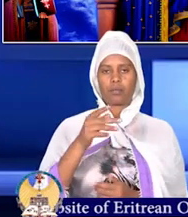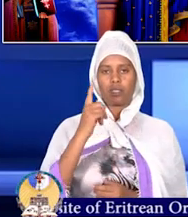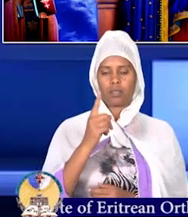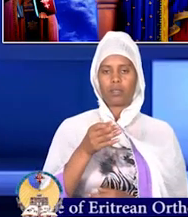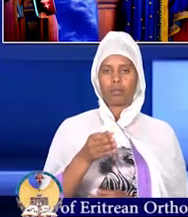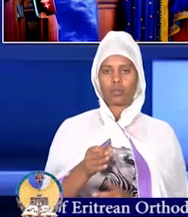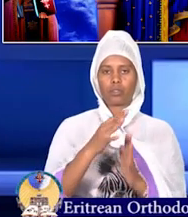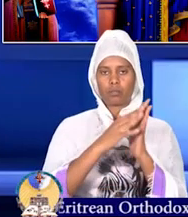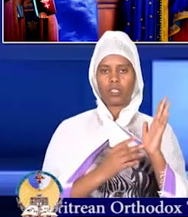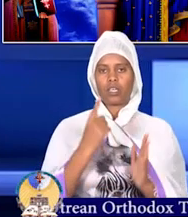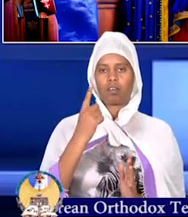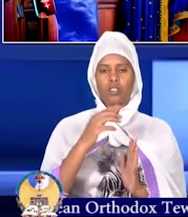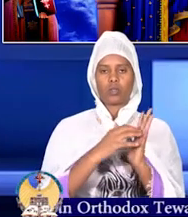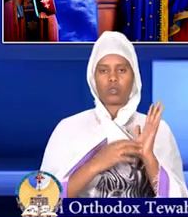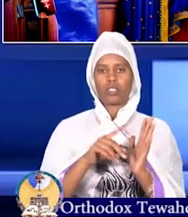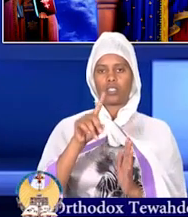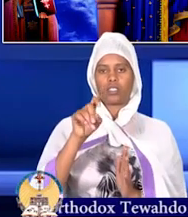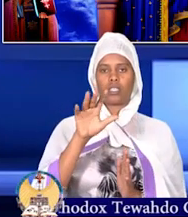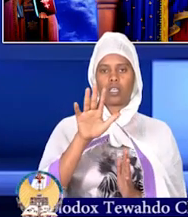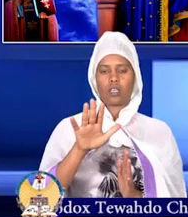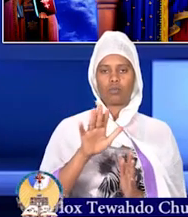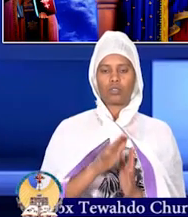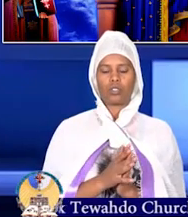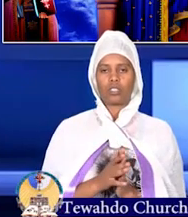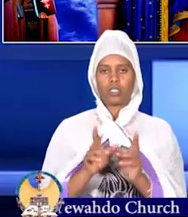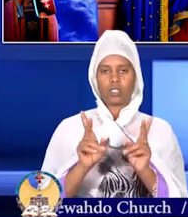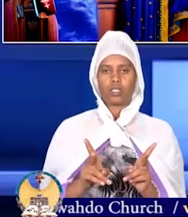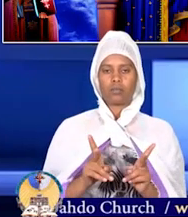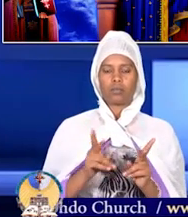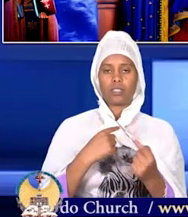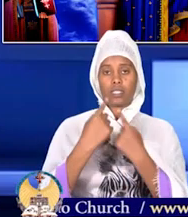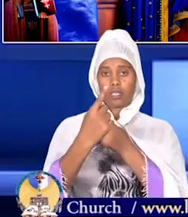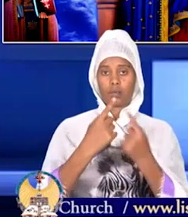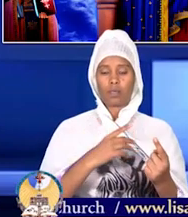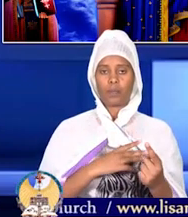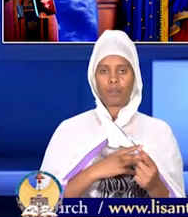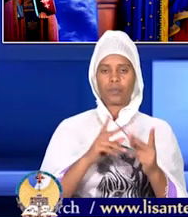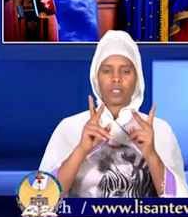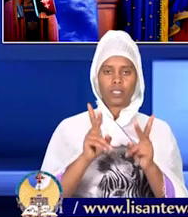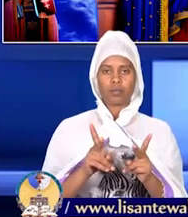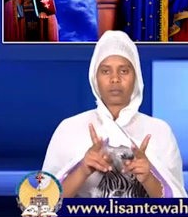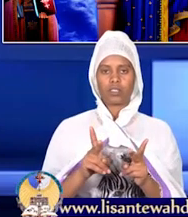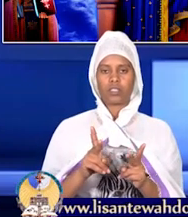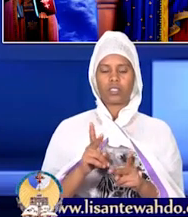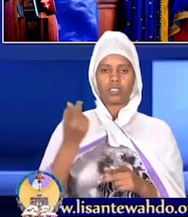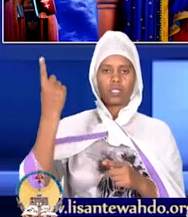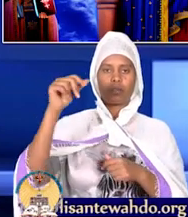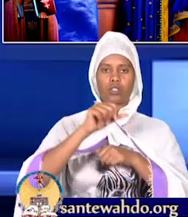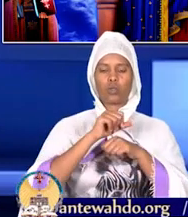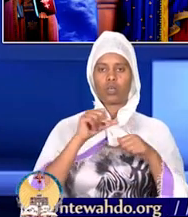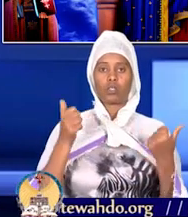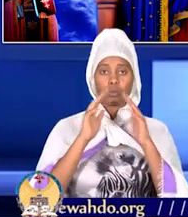እውን ኣብ ቀዳማይ ጴጥሮስ ምዕራፍ 1 ቁፅሪ 15 ከም ዝነግረና ከምቲ